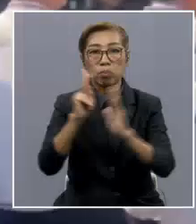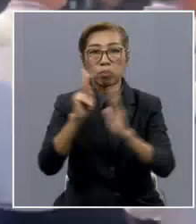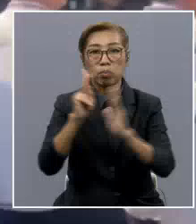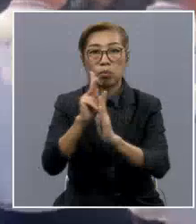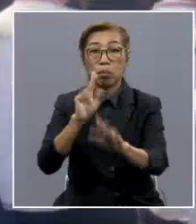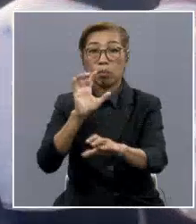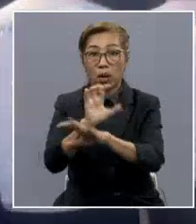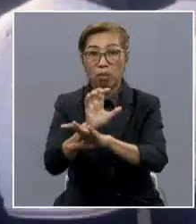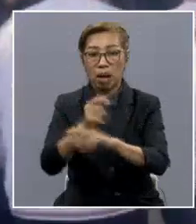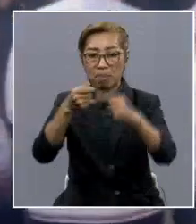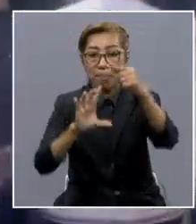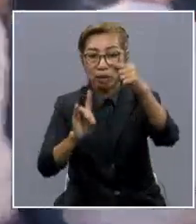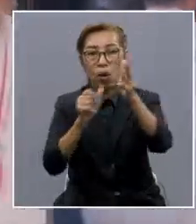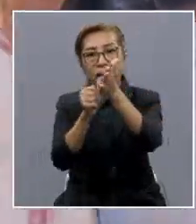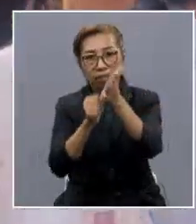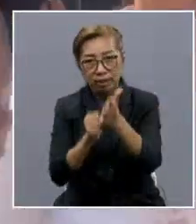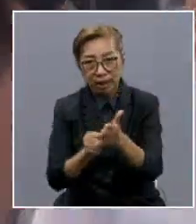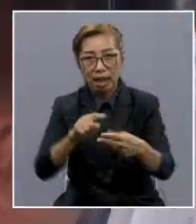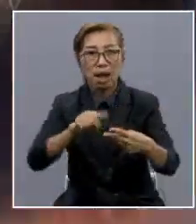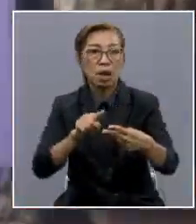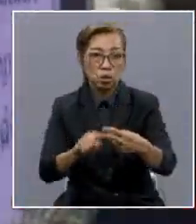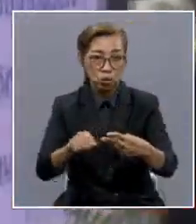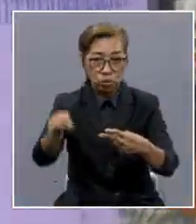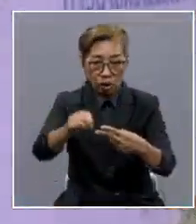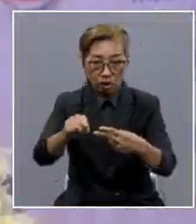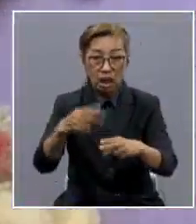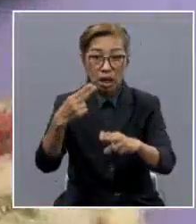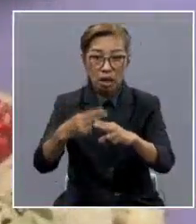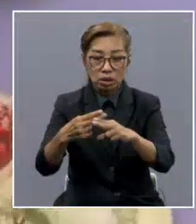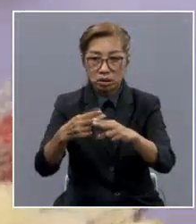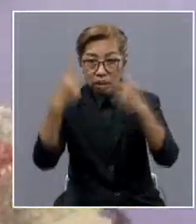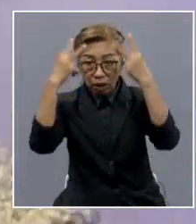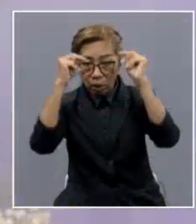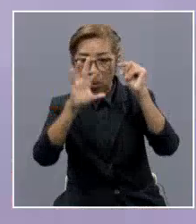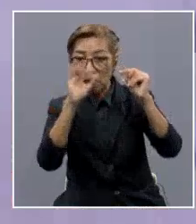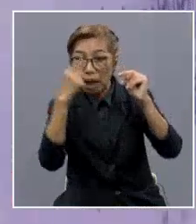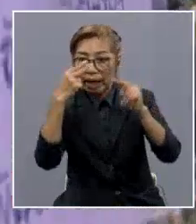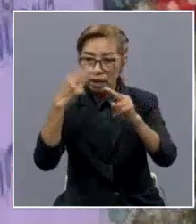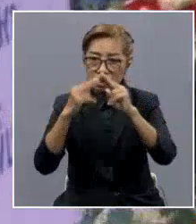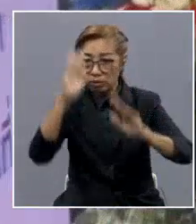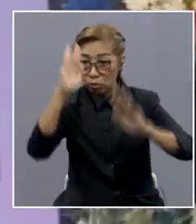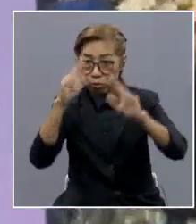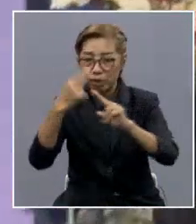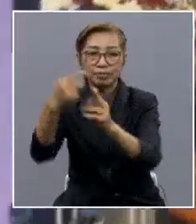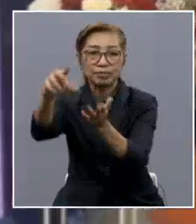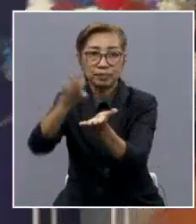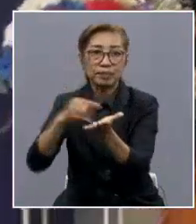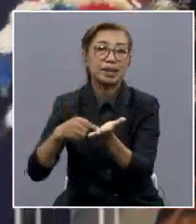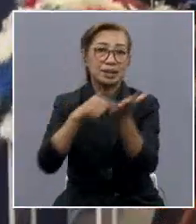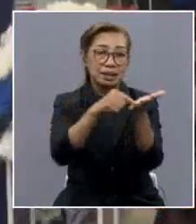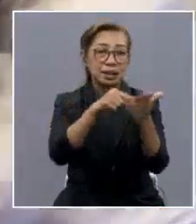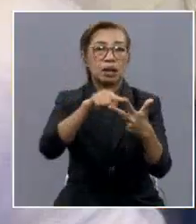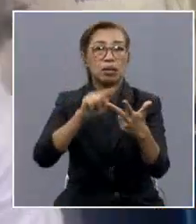ก็เสนอแคนดิเดตนายกรัฐมนตรีก่อนที่จะมีการประกาศพระราชกฤษฎีกาเลือกตั้ง